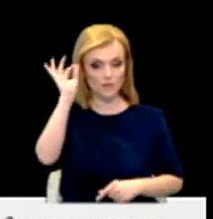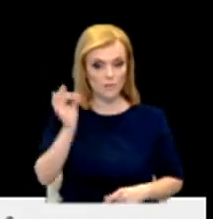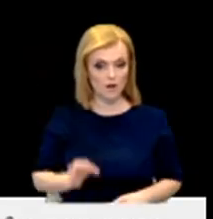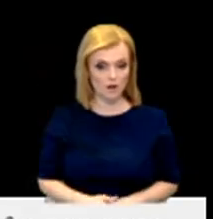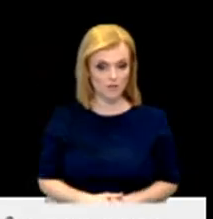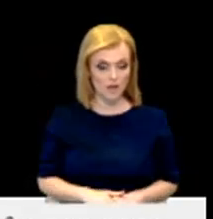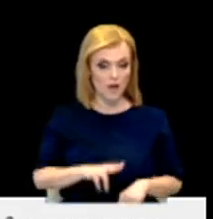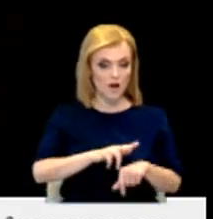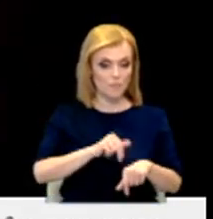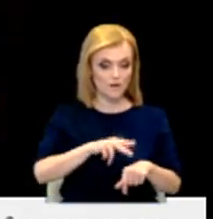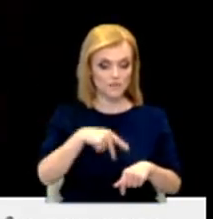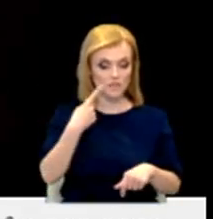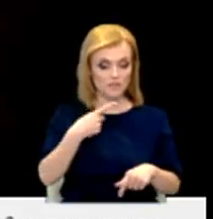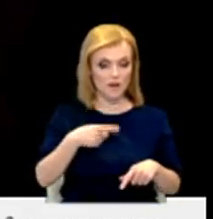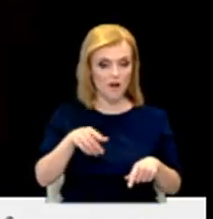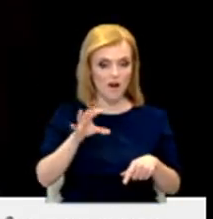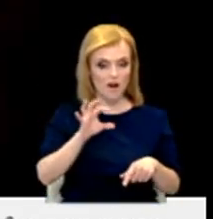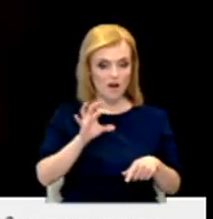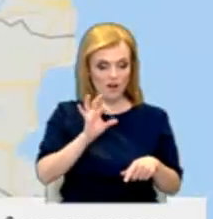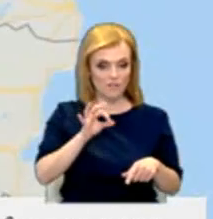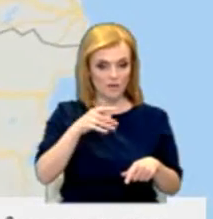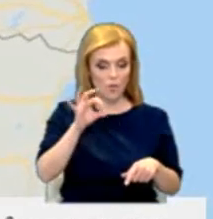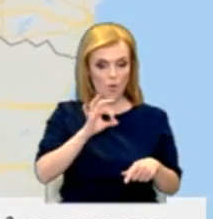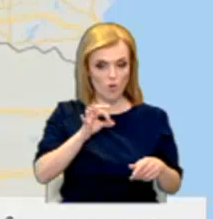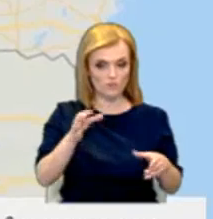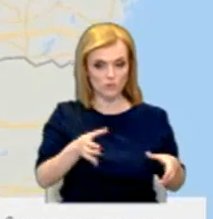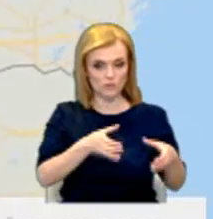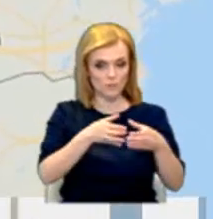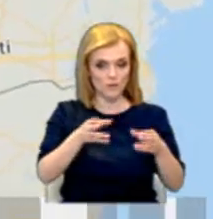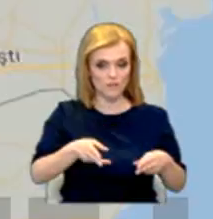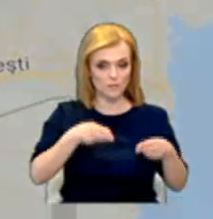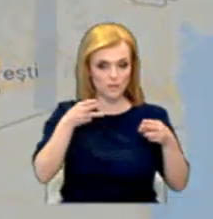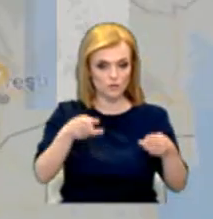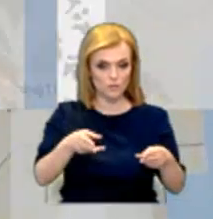spun că este vorba de o rețea specializată în traficul de persoane pe această rută.